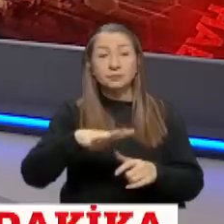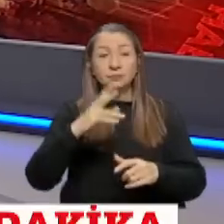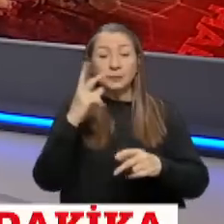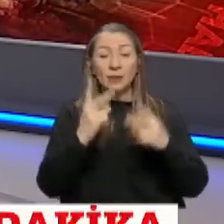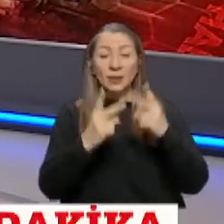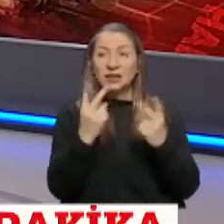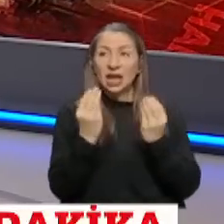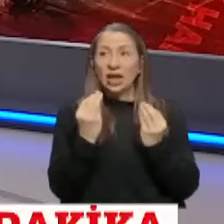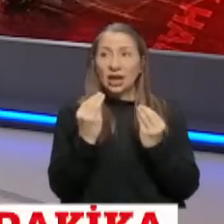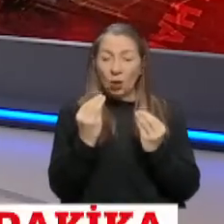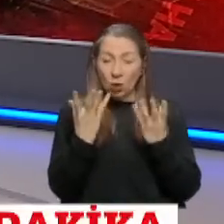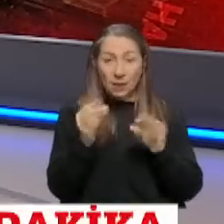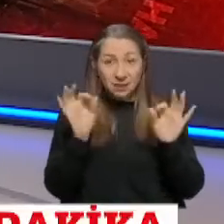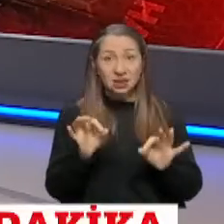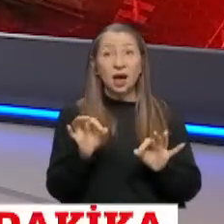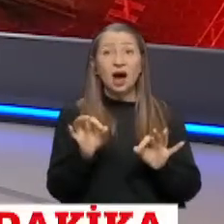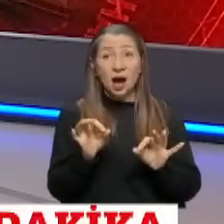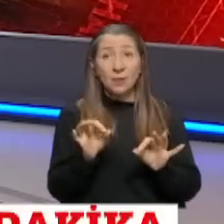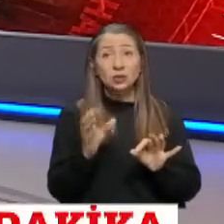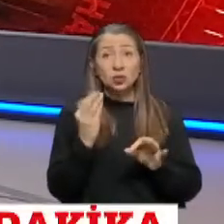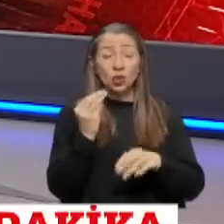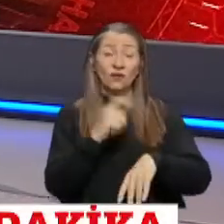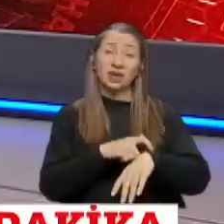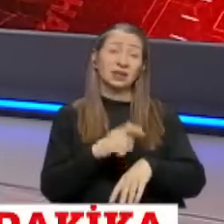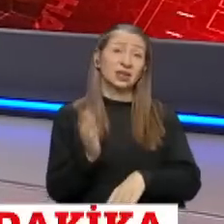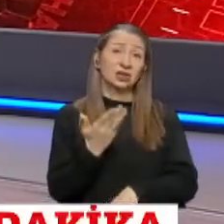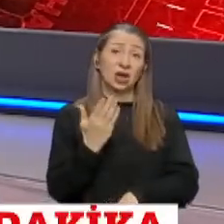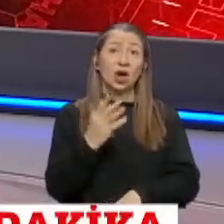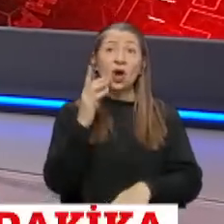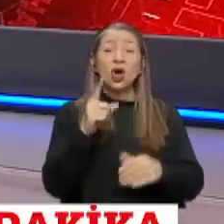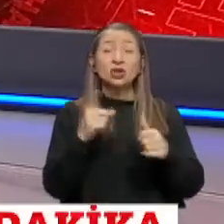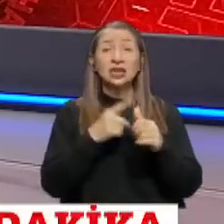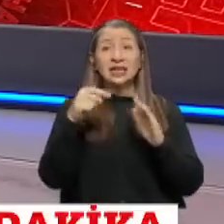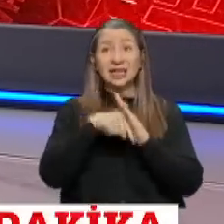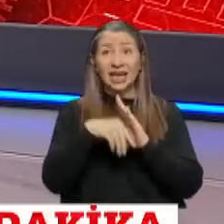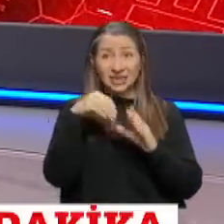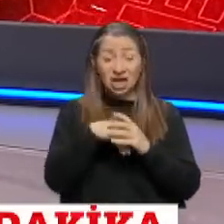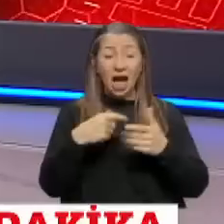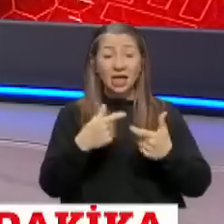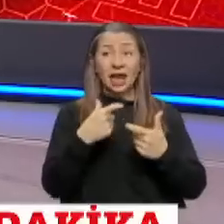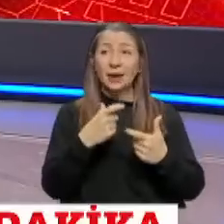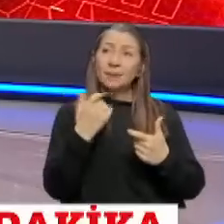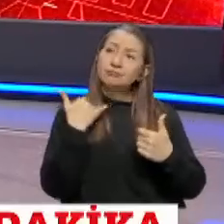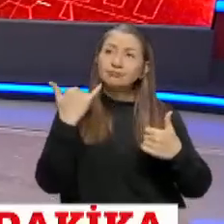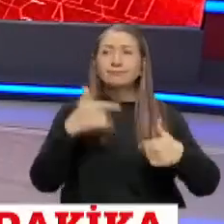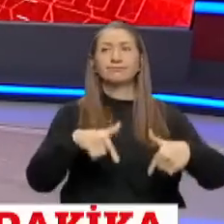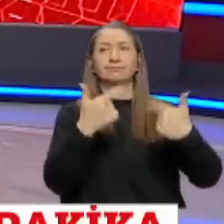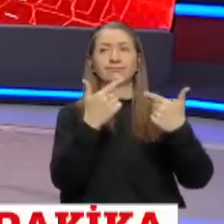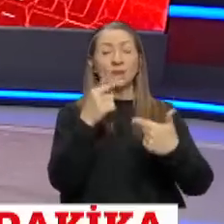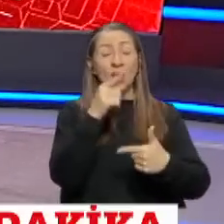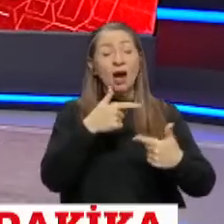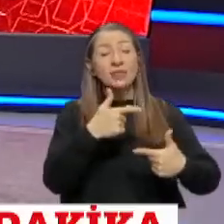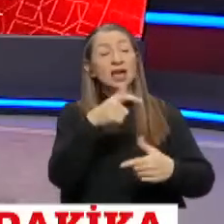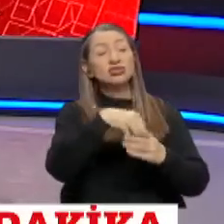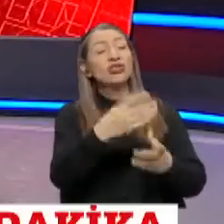bazı şeyler iyiye gitmeye başladı ama çok da vakit geçti. Öncelikle detayları almak için Hatay'a gidelim. Bakalım Hatay'daki